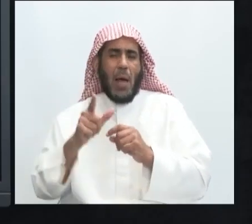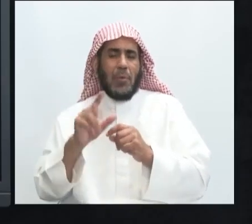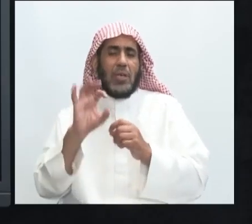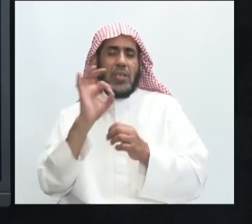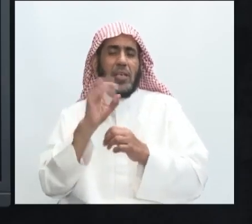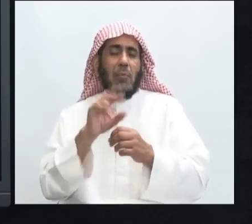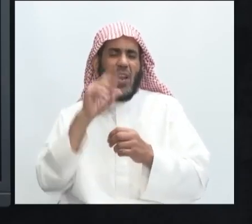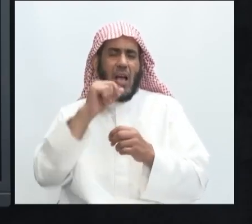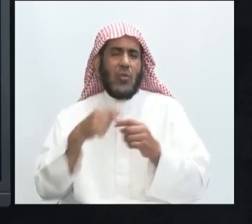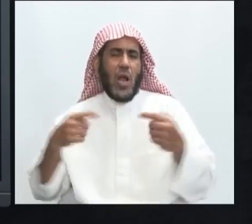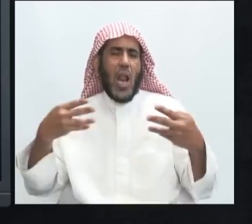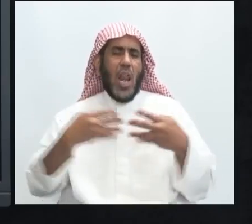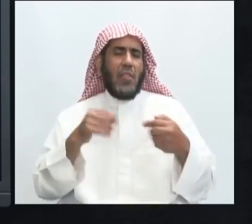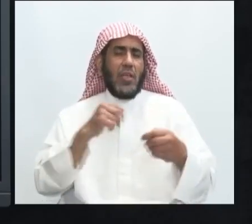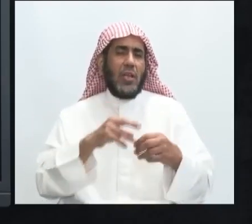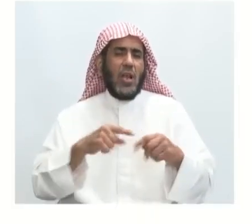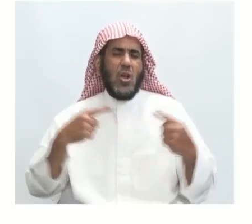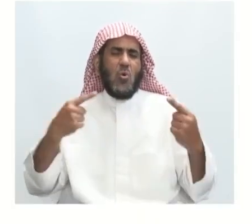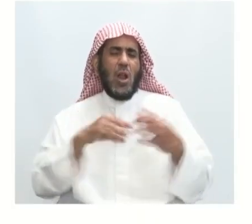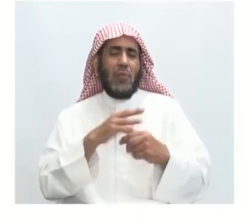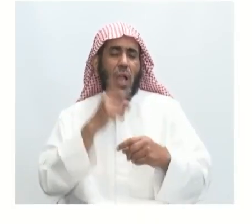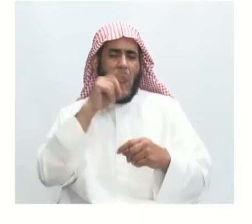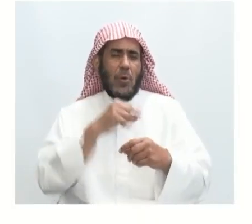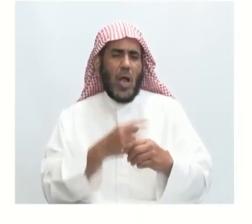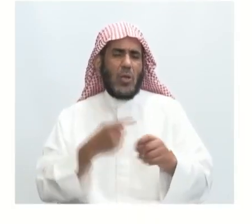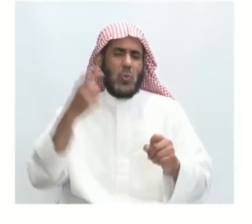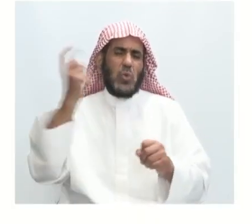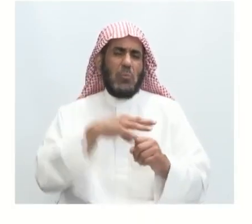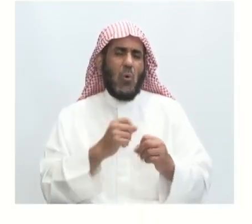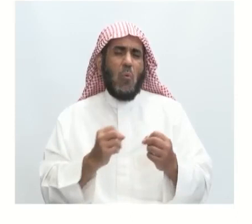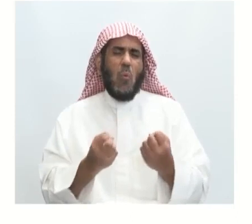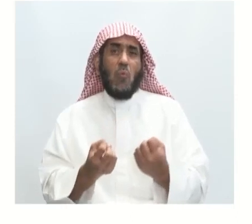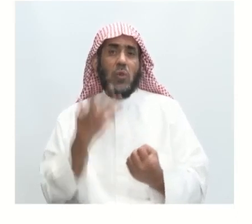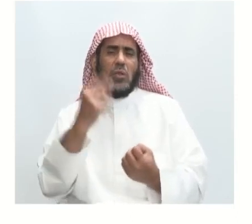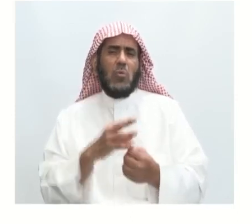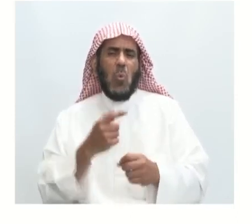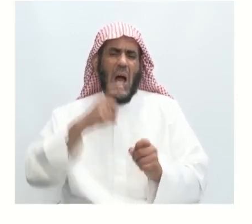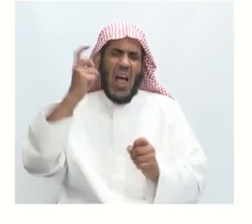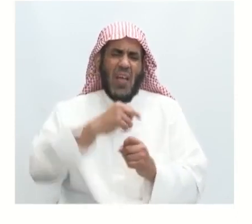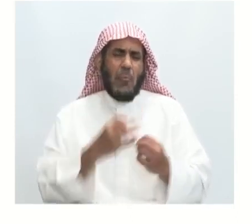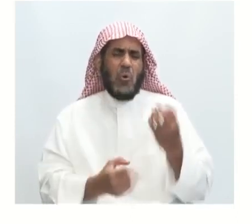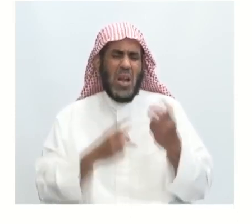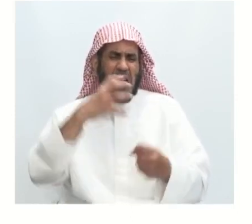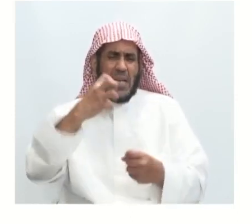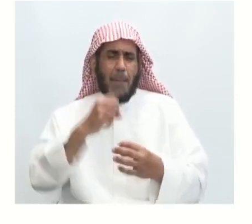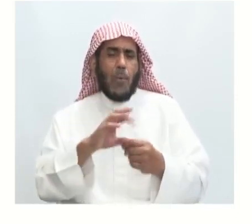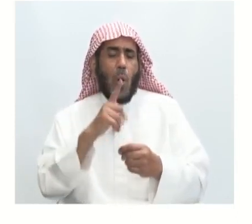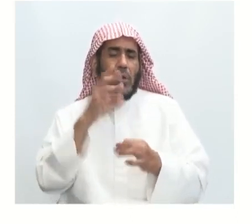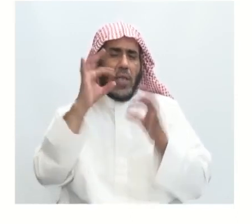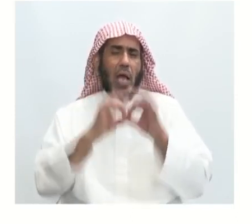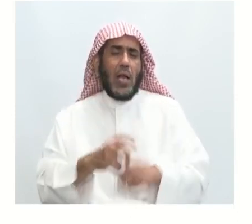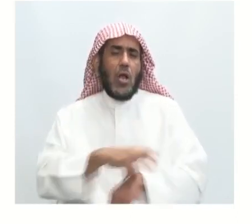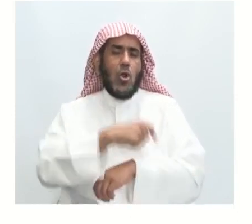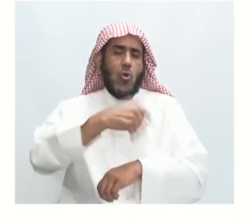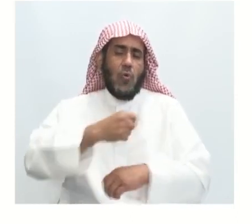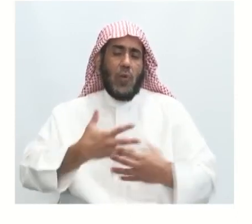فليحذر الذين يخالفون عن امره ان تصيبهم فتنه ويصيبهم عذاب اليم في قول ايضا في قوله تعالى لينفق